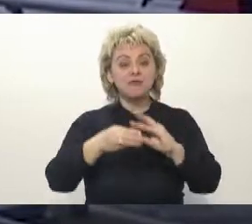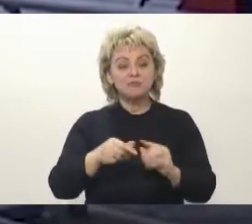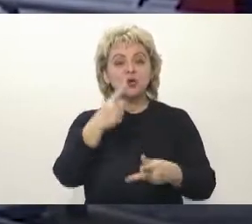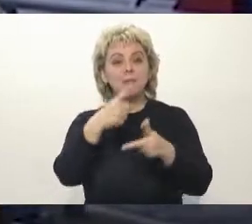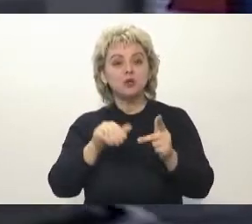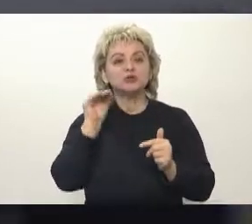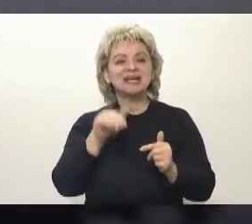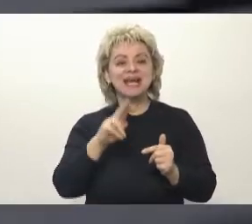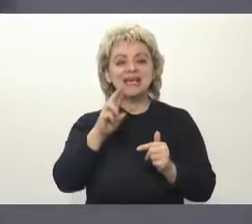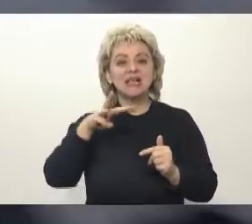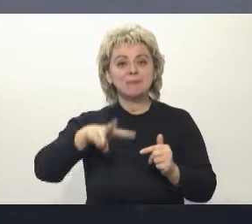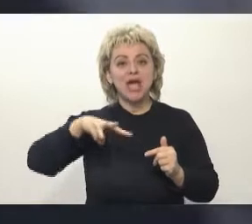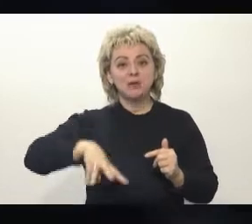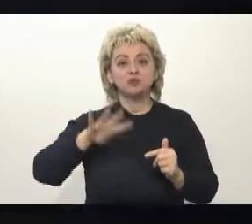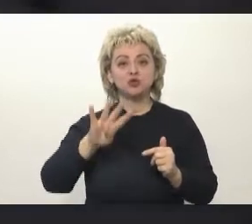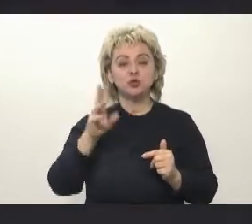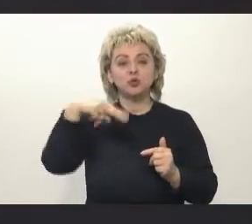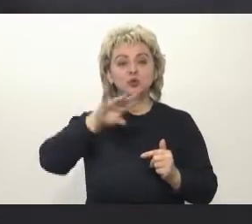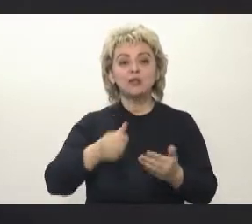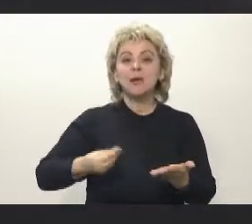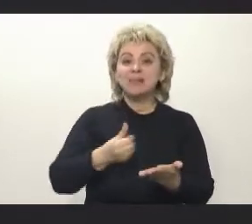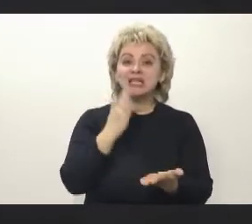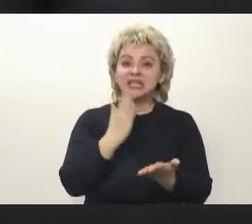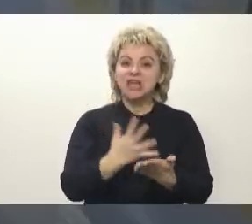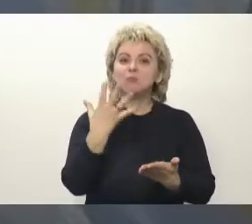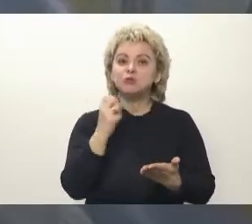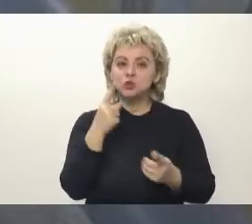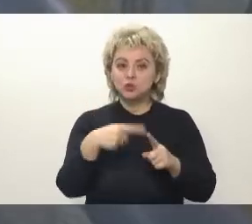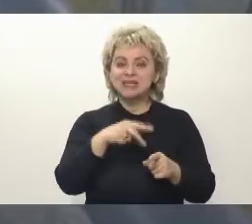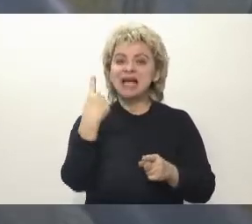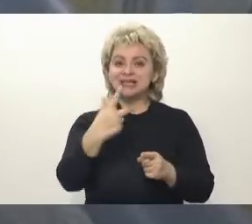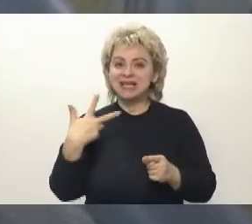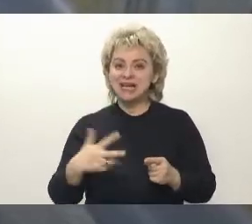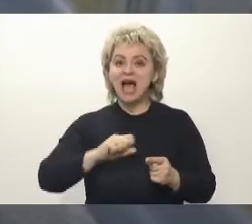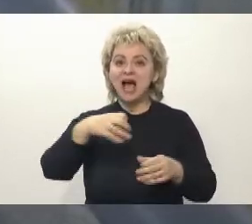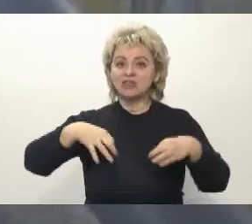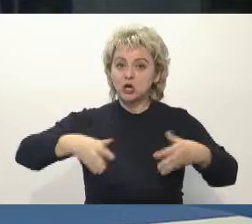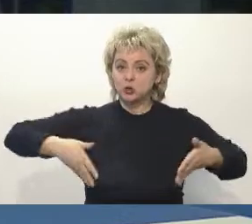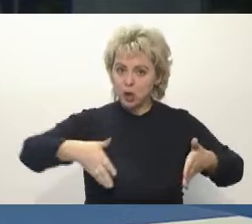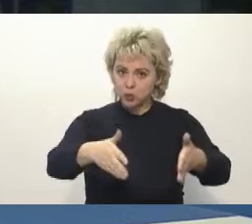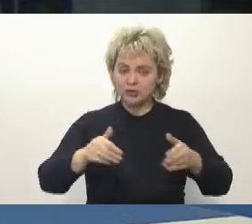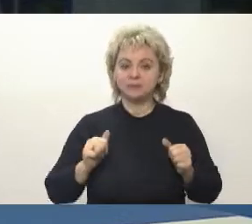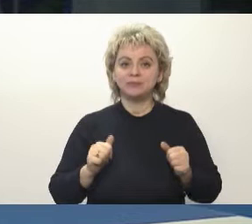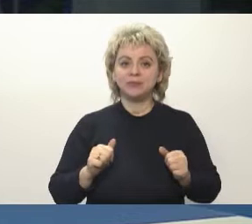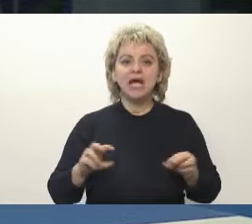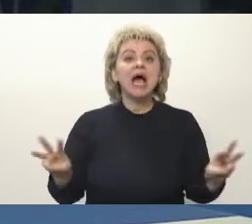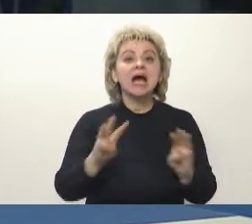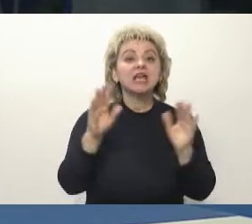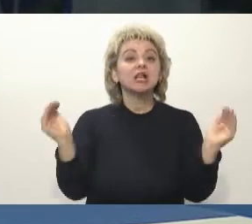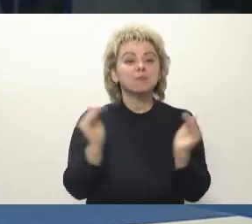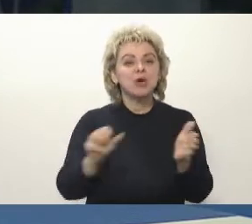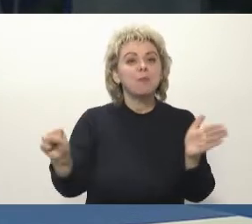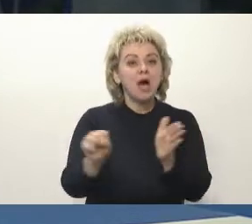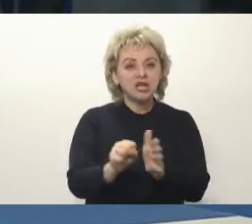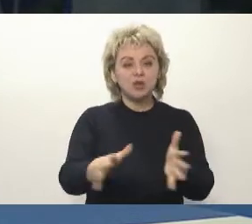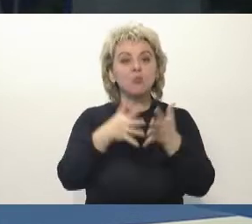из 1500 километров М4 Дон платными являются 500, то есть треть автотрассы. Горело меньше,